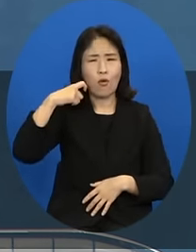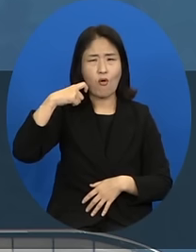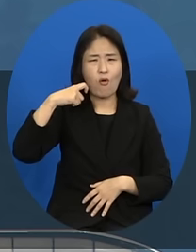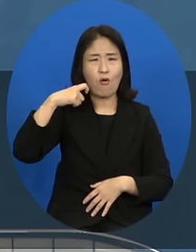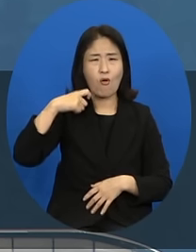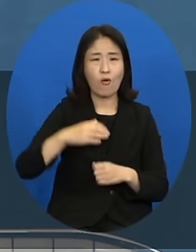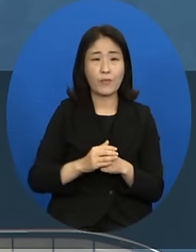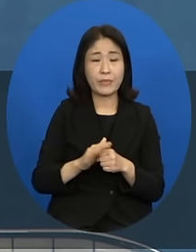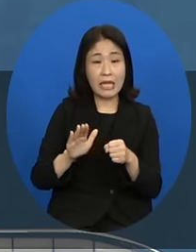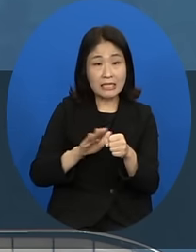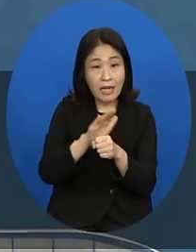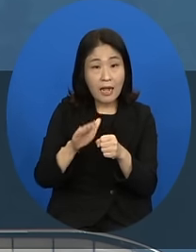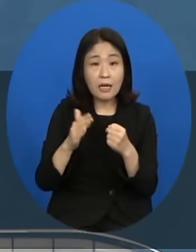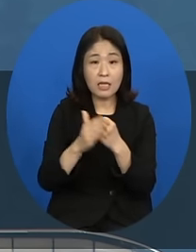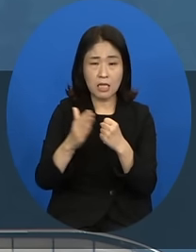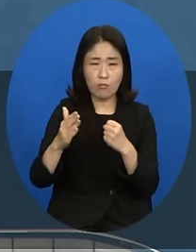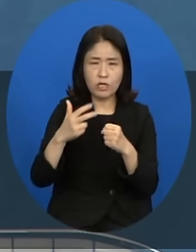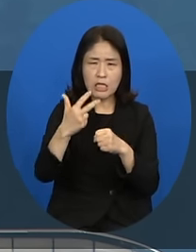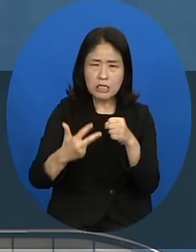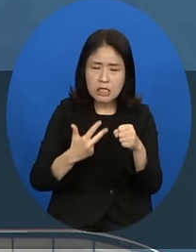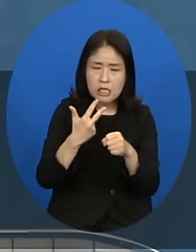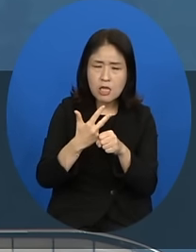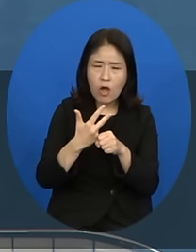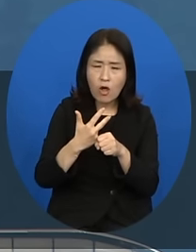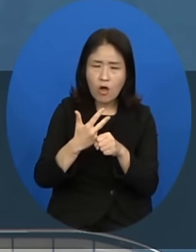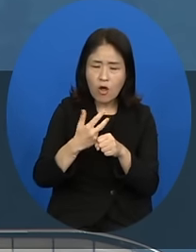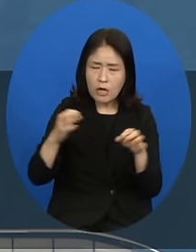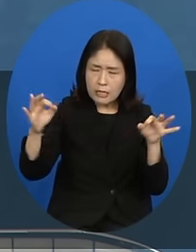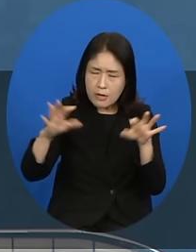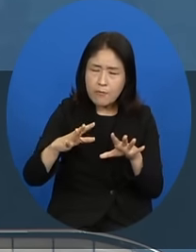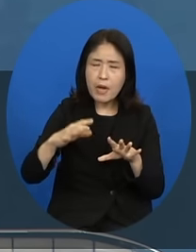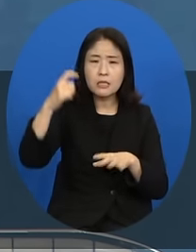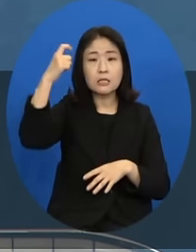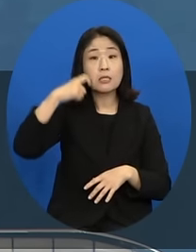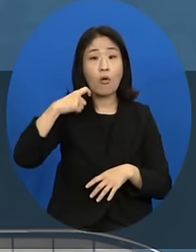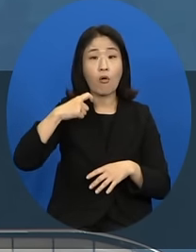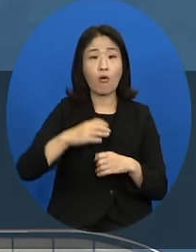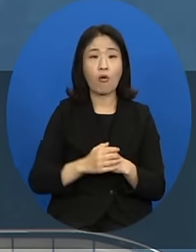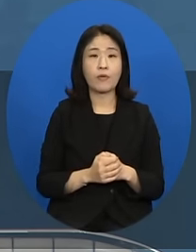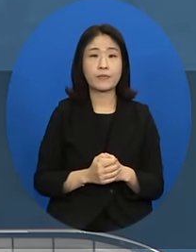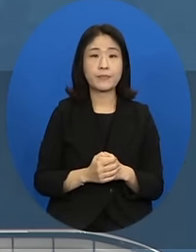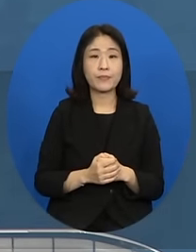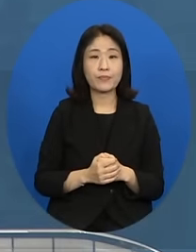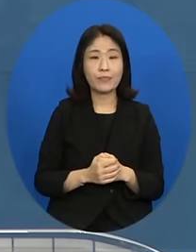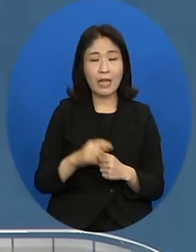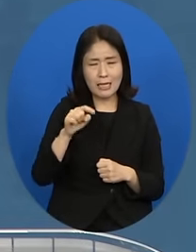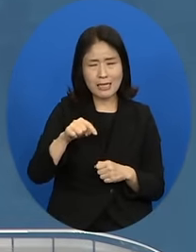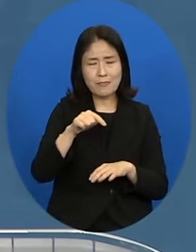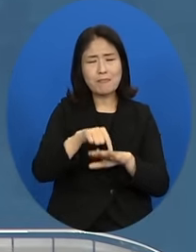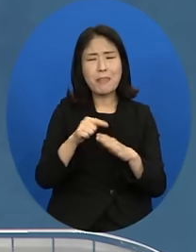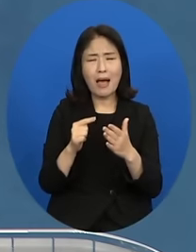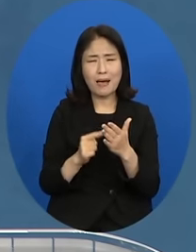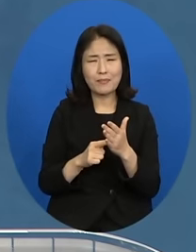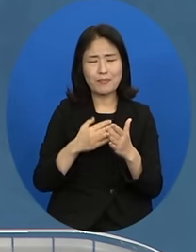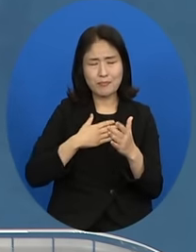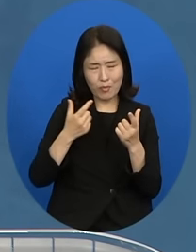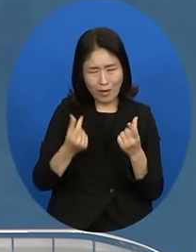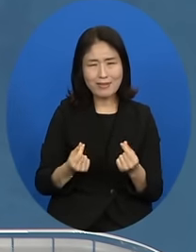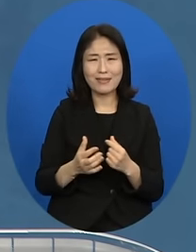그를 연애하는 까닭에 7년을 수일같이 여겼더라. 이 말씀이 꼭 제 심정입니다.